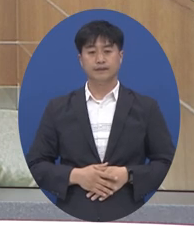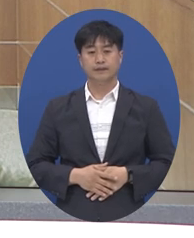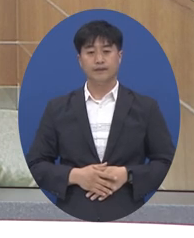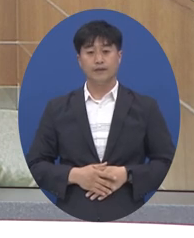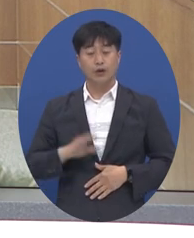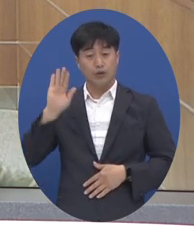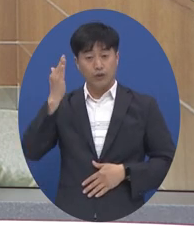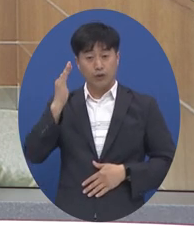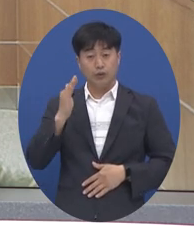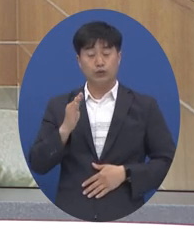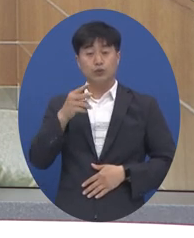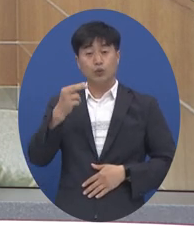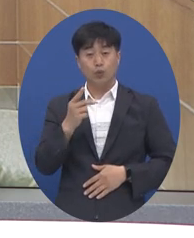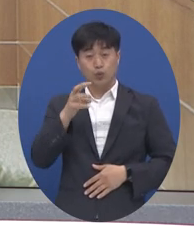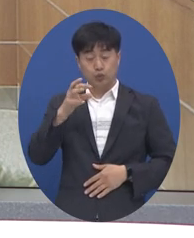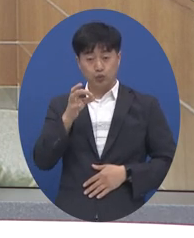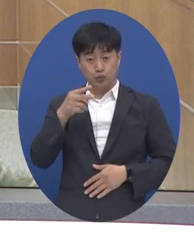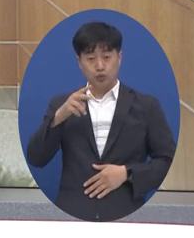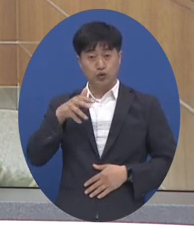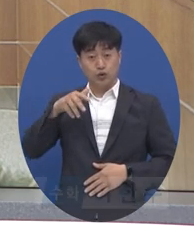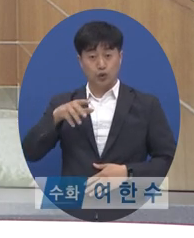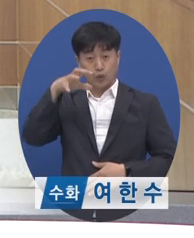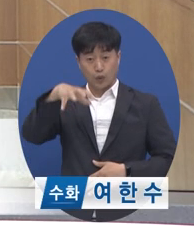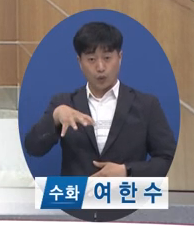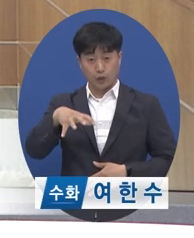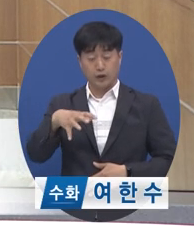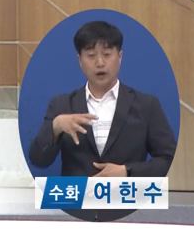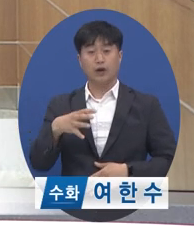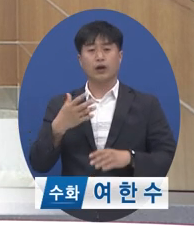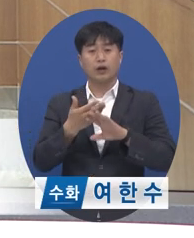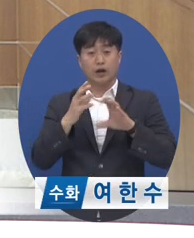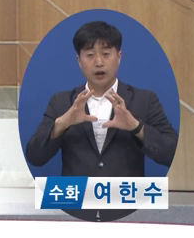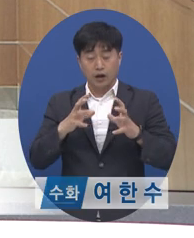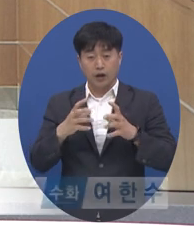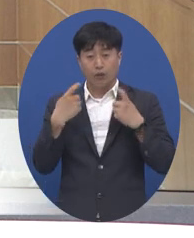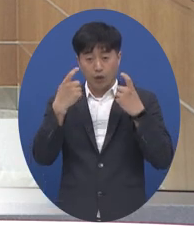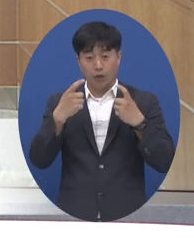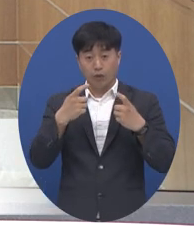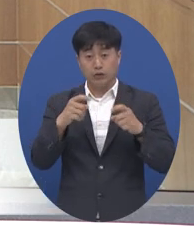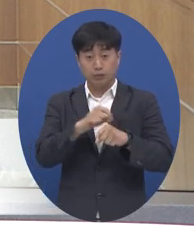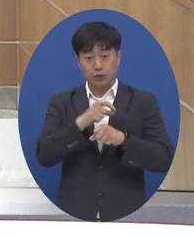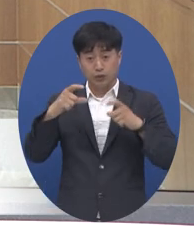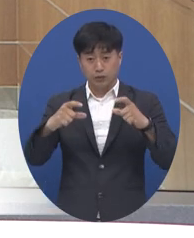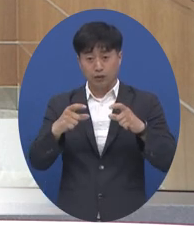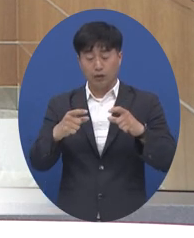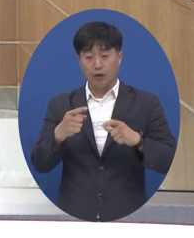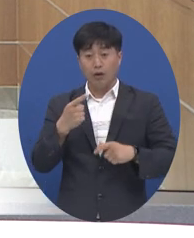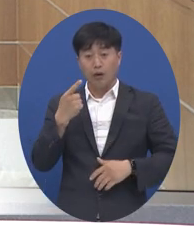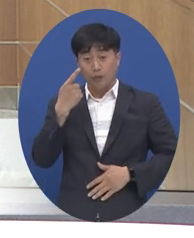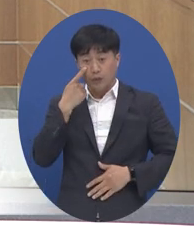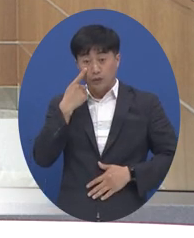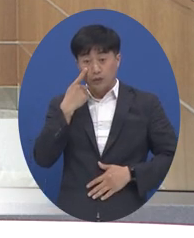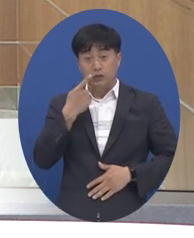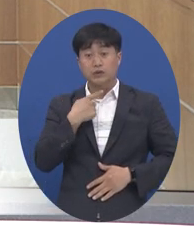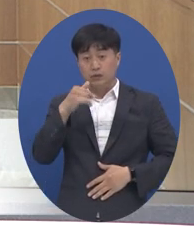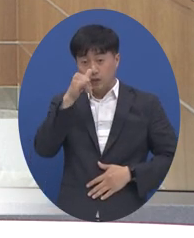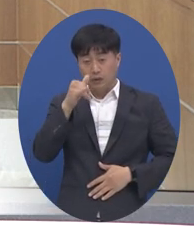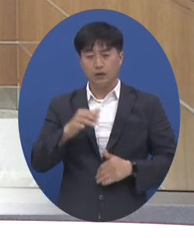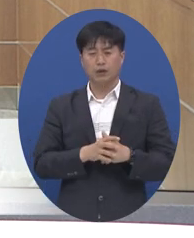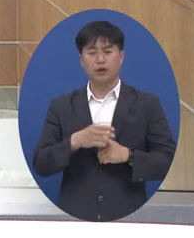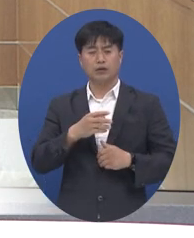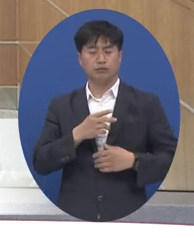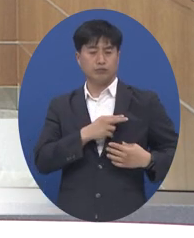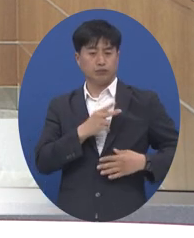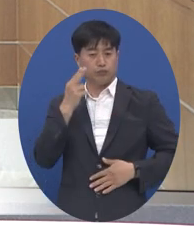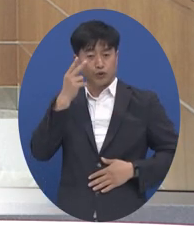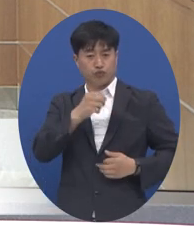최근 동두천시 보산동 외국인 관광 특구 거리에 가 보신 적이 있으신지요 미군기지 이전으로 사건이